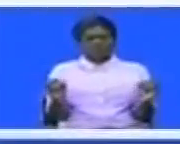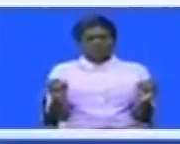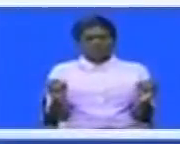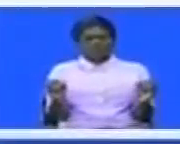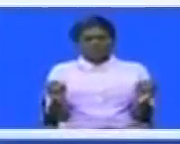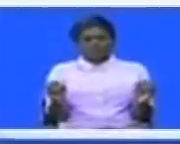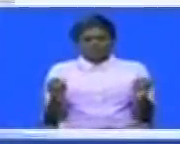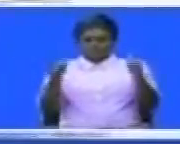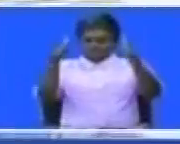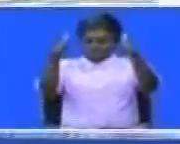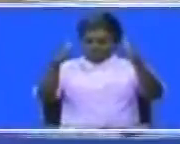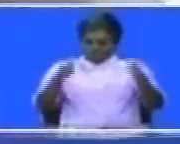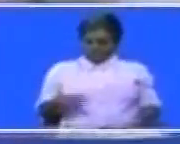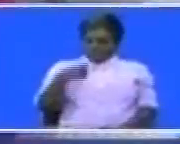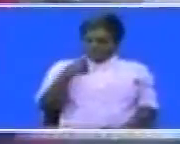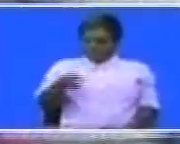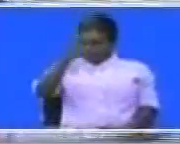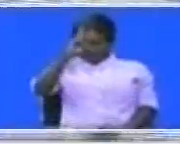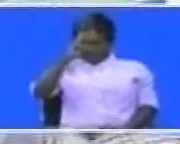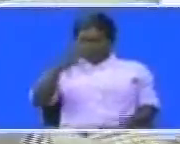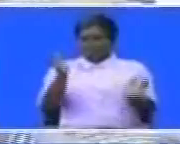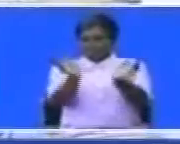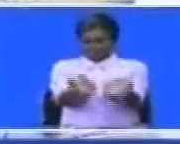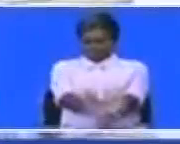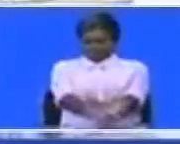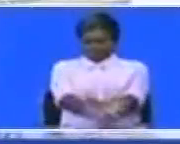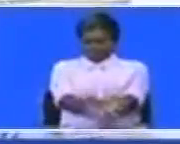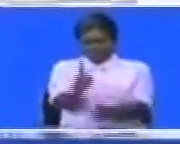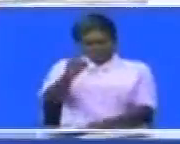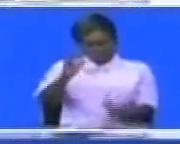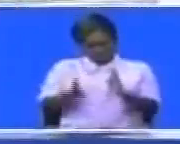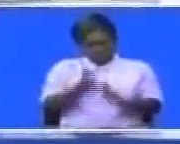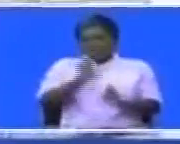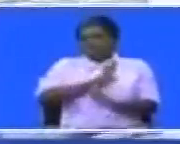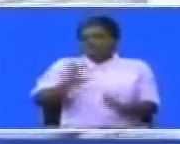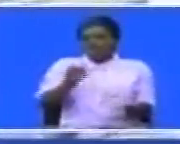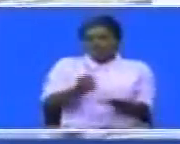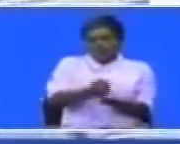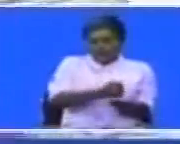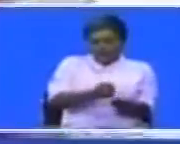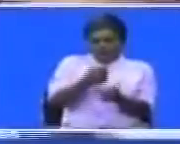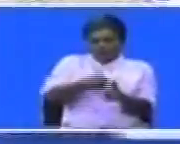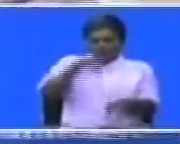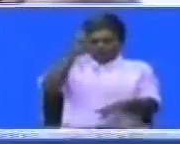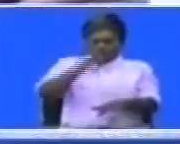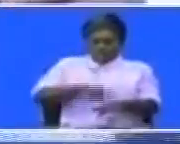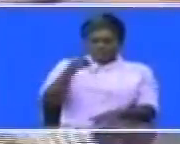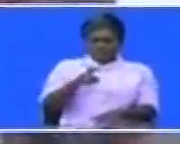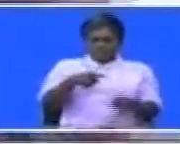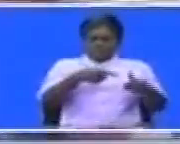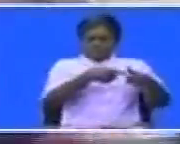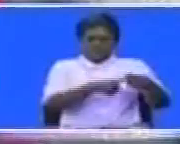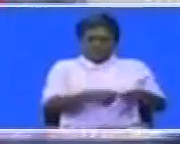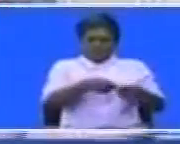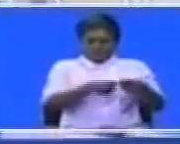satura kali sana, nimeambia polisi washikwe mara moja. Hakuna kahawa itatoka Embu. Ile factory